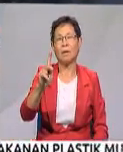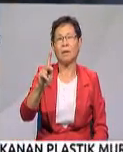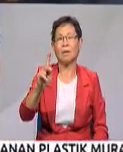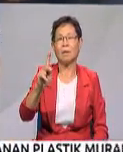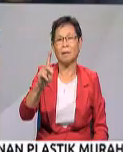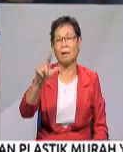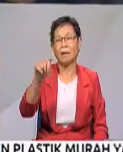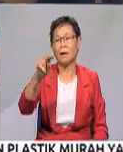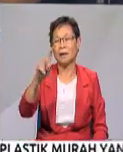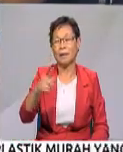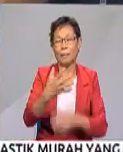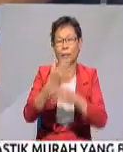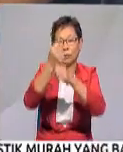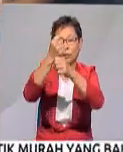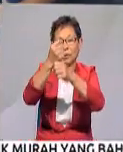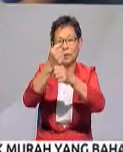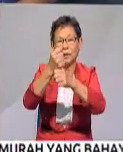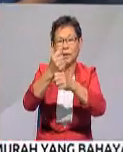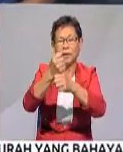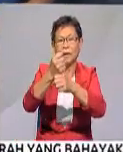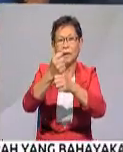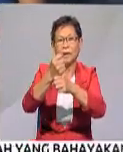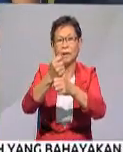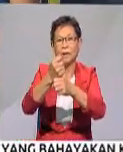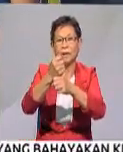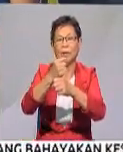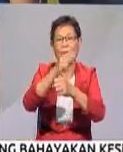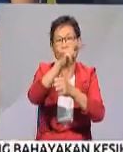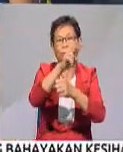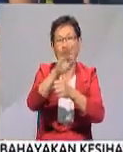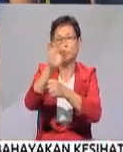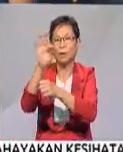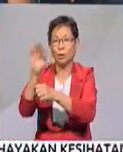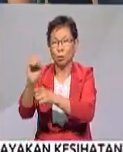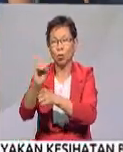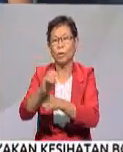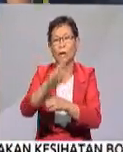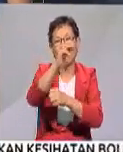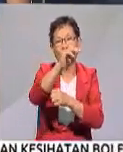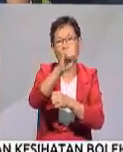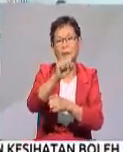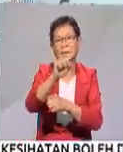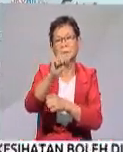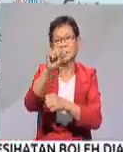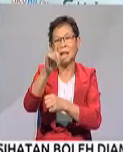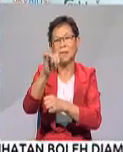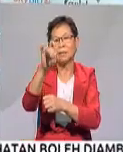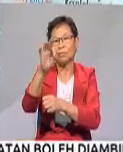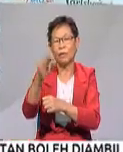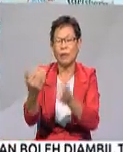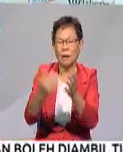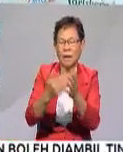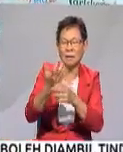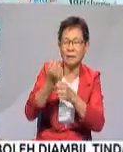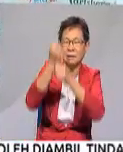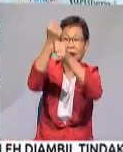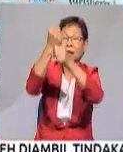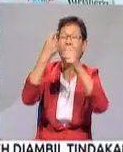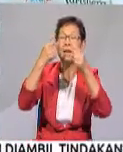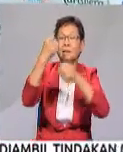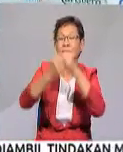juara plate selepas membenam cabaran polis bersatu 29-0. Manakala NS Silverbacks mengulangi kejayaan tahun